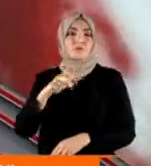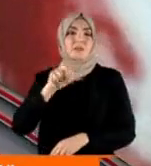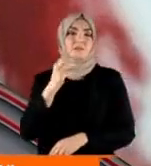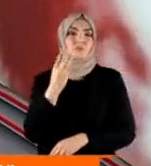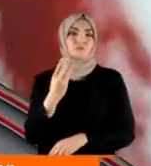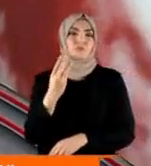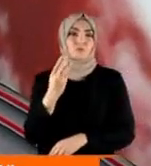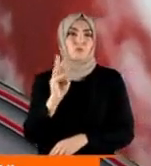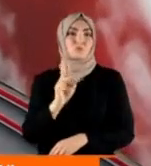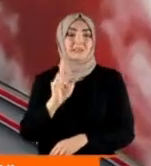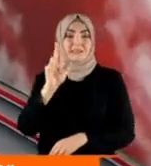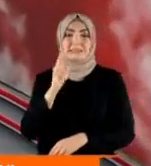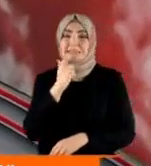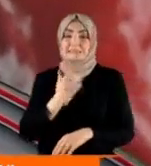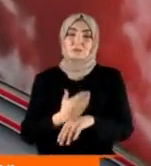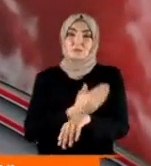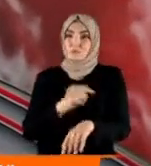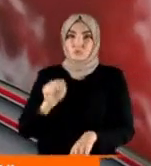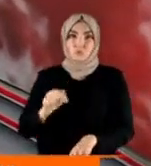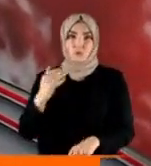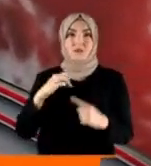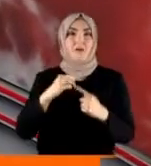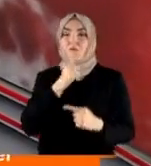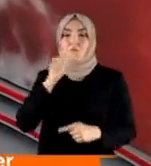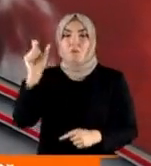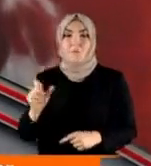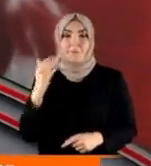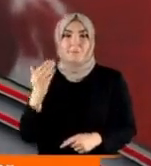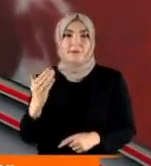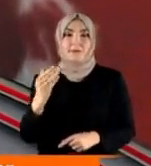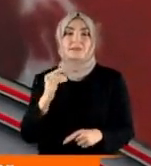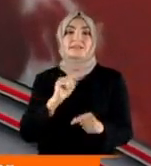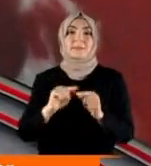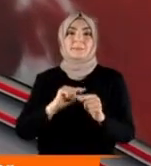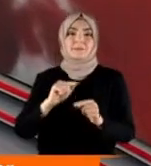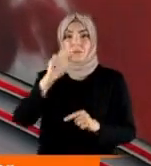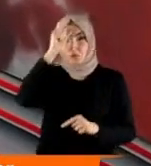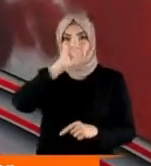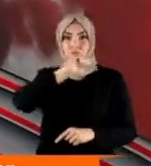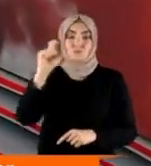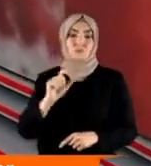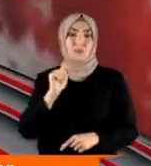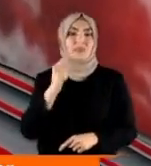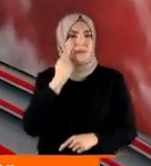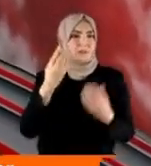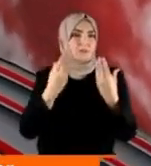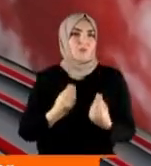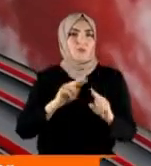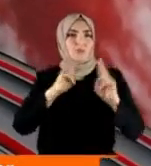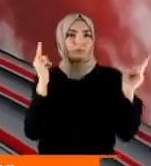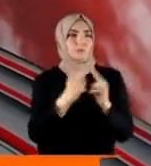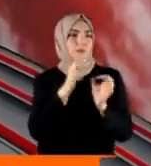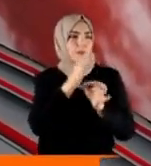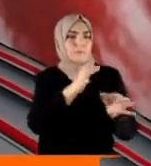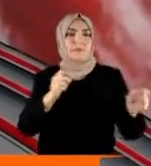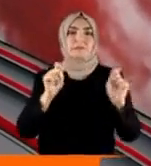Denktaş, Kuzey Kıbrıs Türk Cumhuriyeti'nin artık bir devlet olduğunu dünyaya resmen ilan etmişti. Dinlediğiniz bu sesle. Kuzey